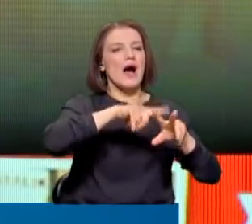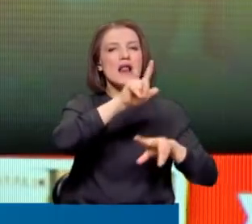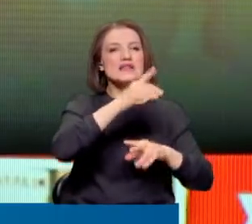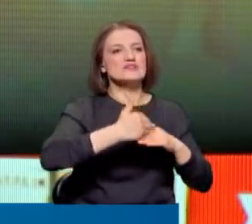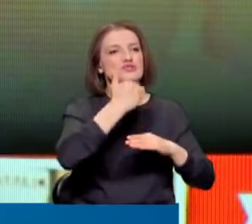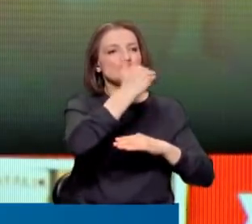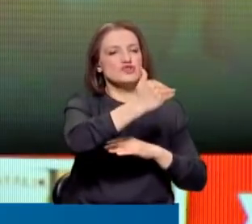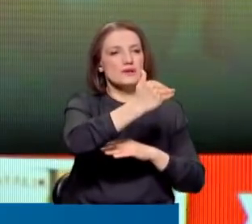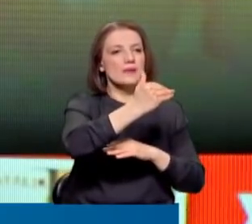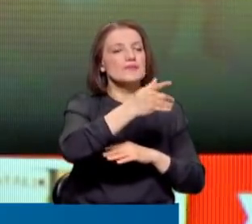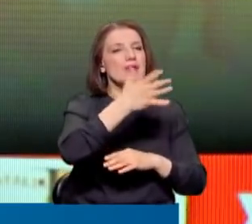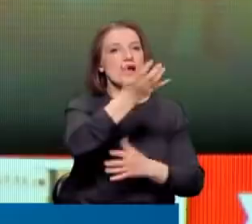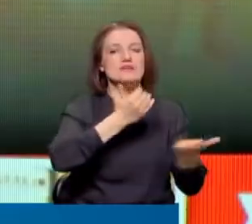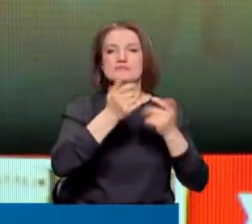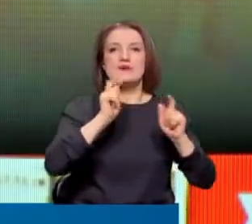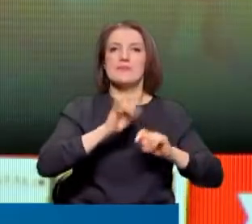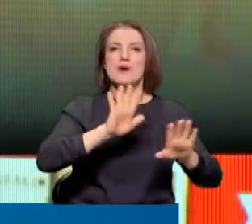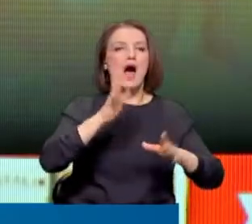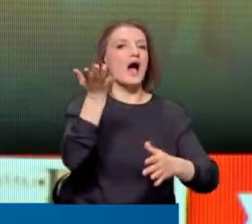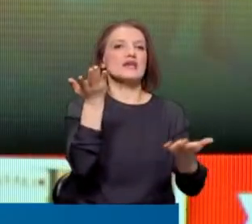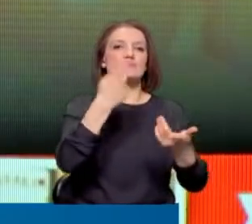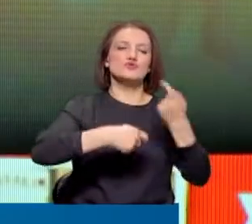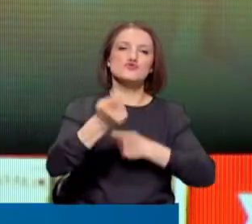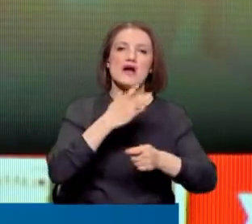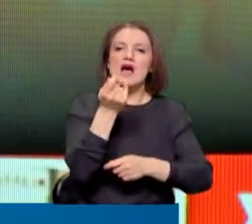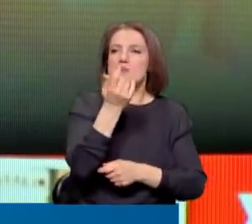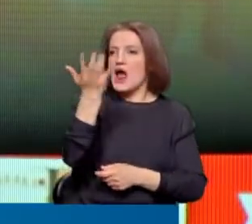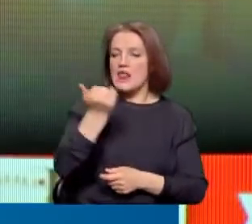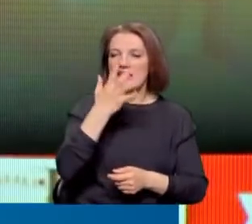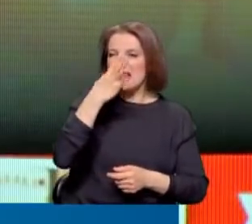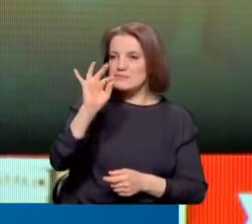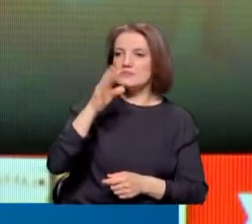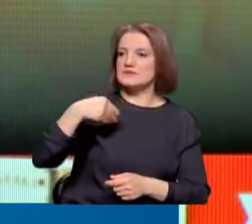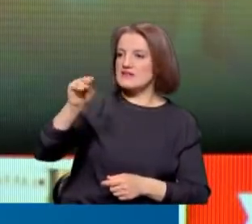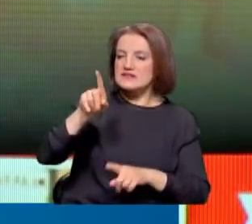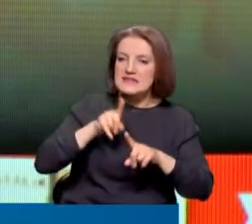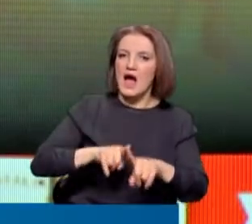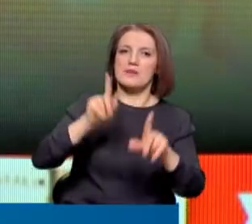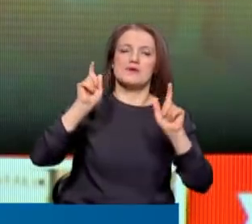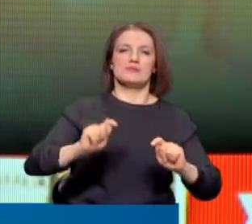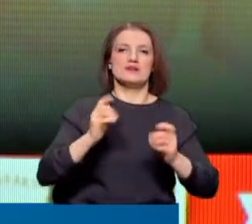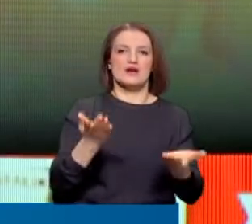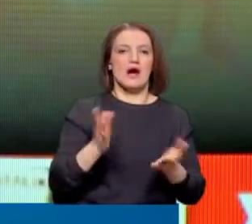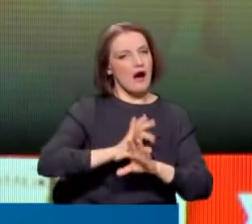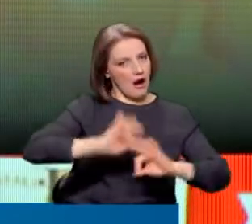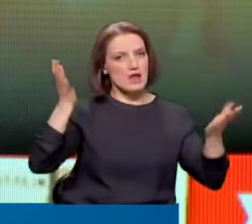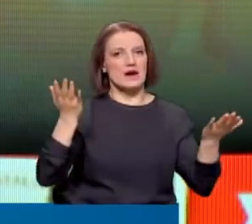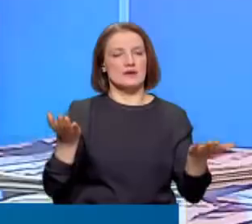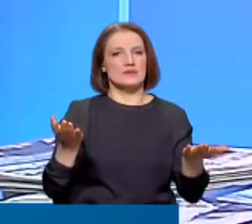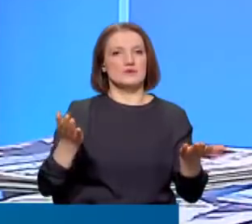yapamayacak ürünü kim getirdi hangi Tüccar kaç liradan aldığı kime sattı takip edilecek harika